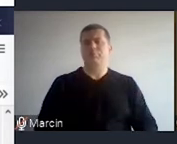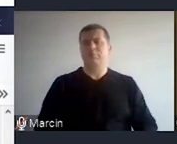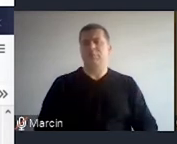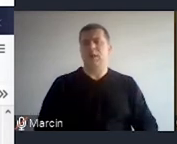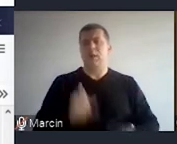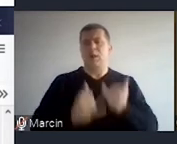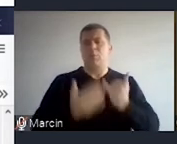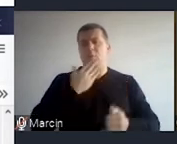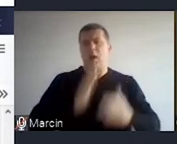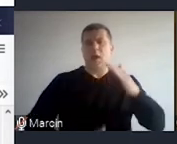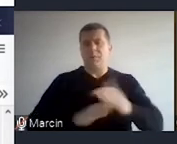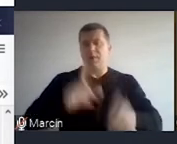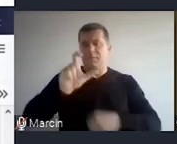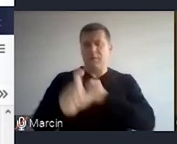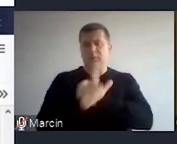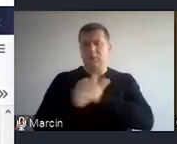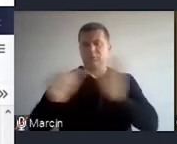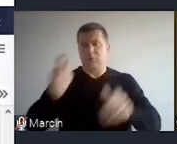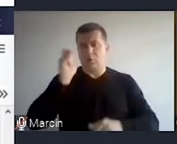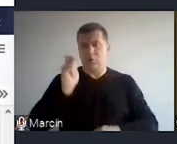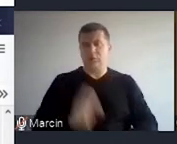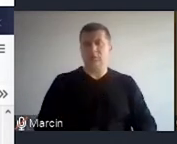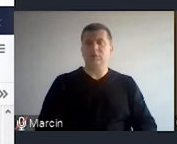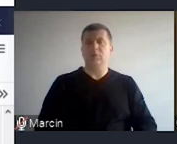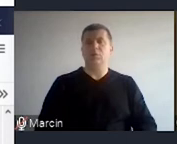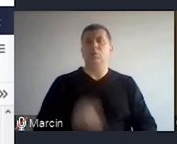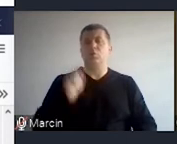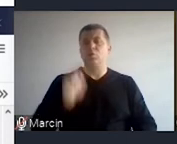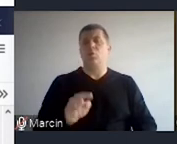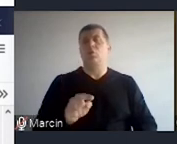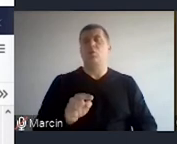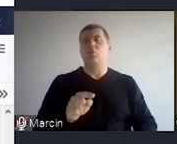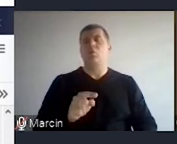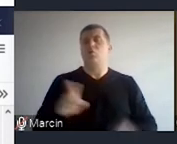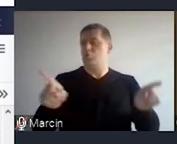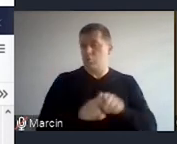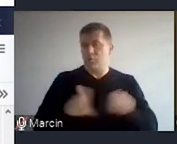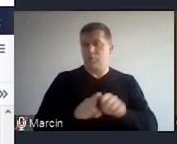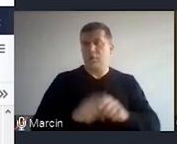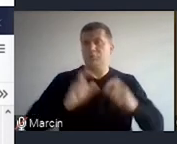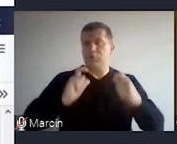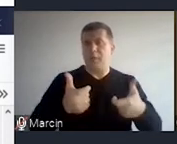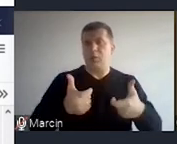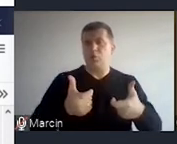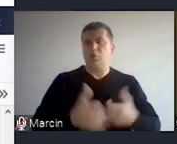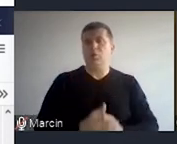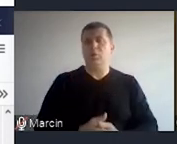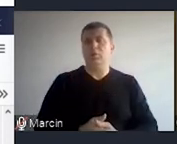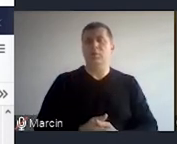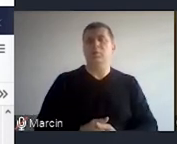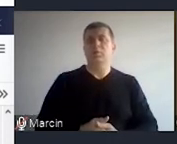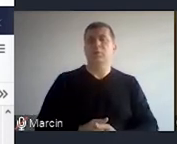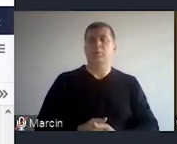Jeśli mówimy o limicie 276 godzin, to Pani Anno, również w przypadku,